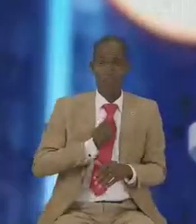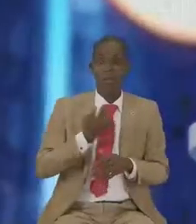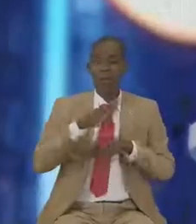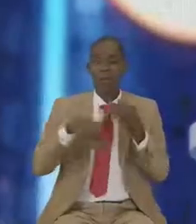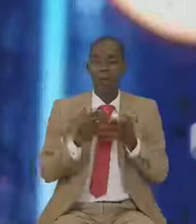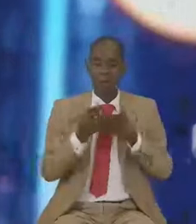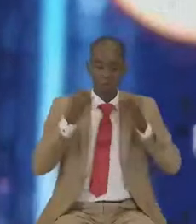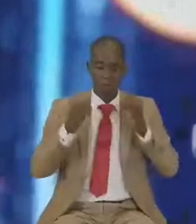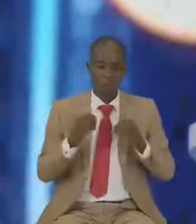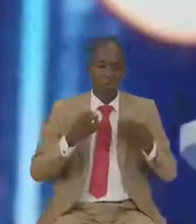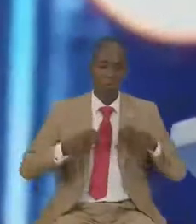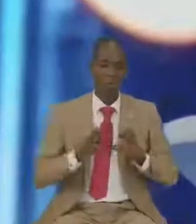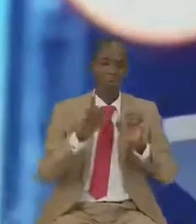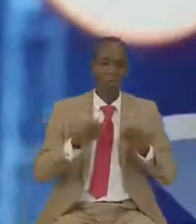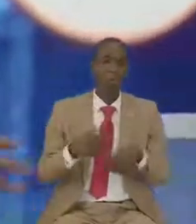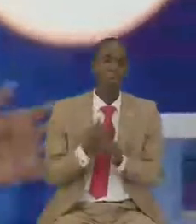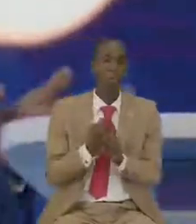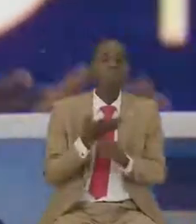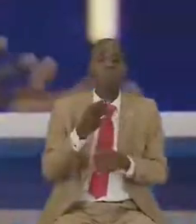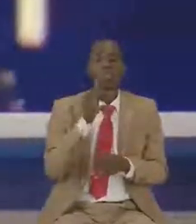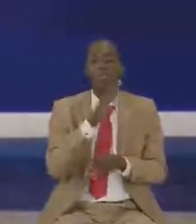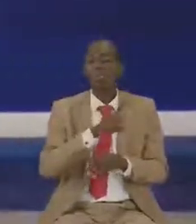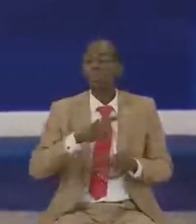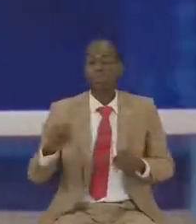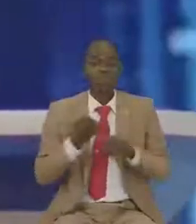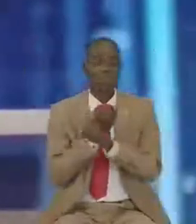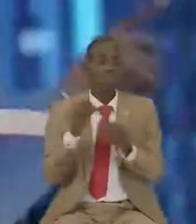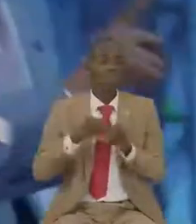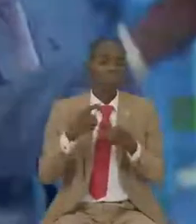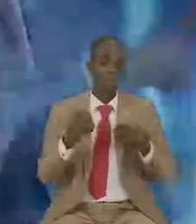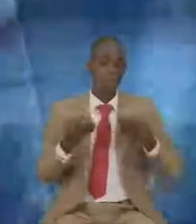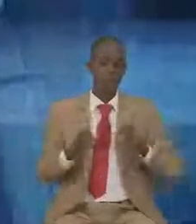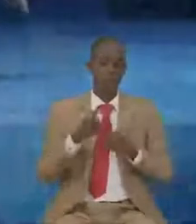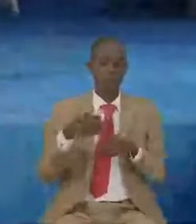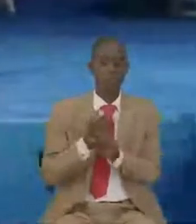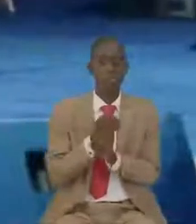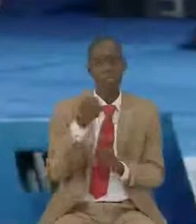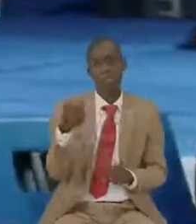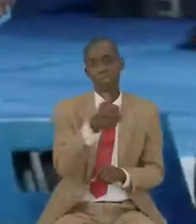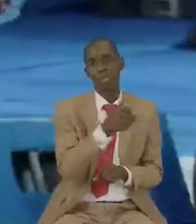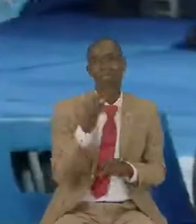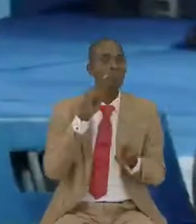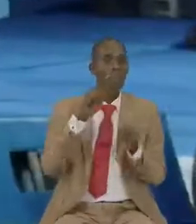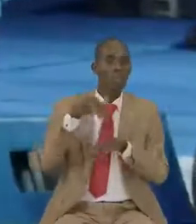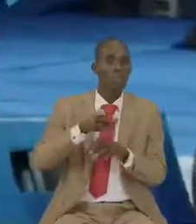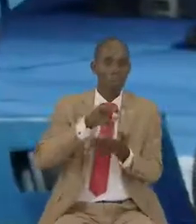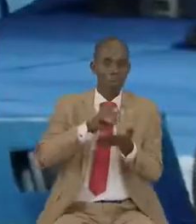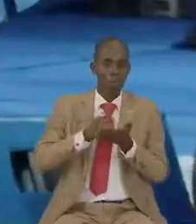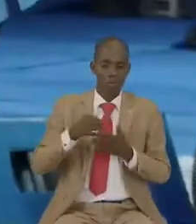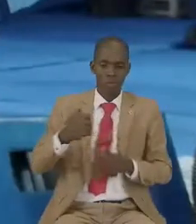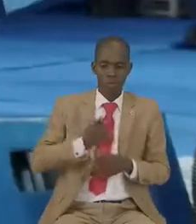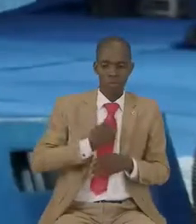moi-même. Tous les efforts que je peux déployer. Il n'y a pas de salut dans tes efforts.